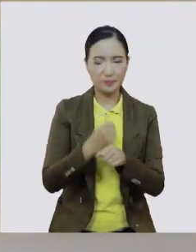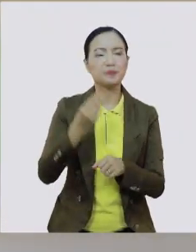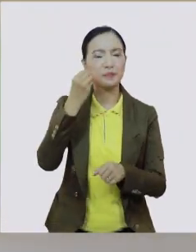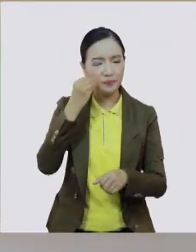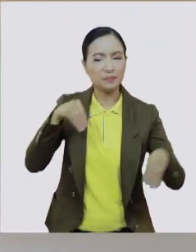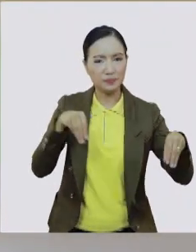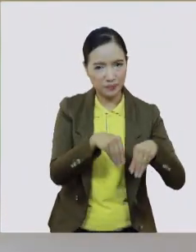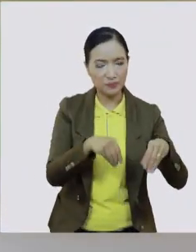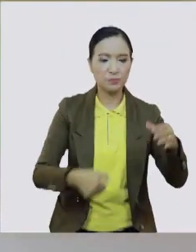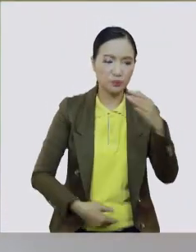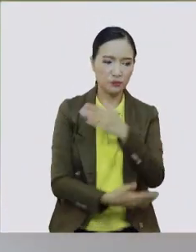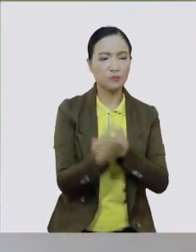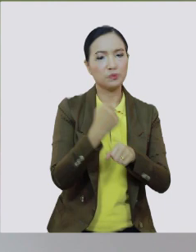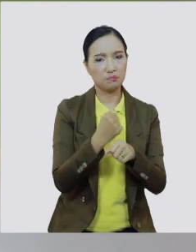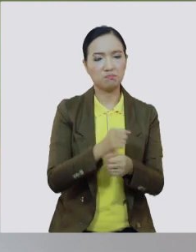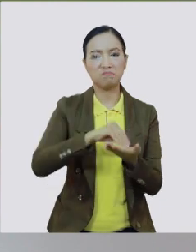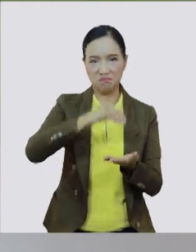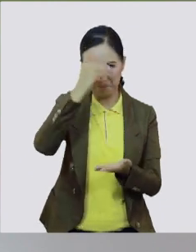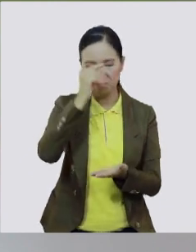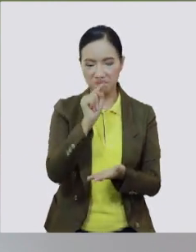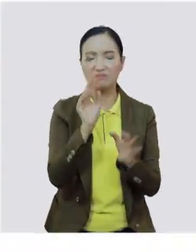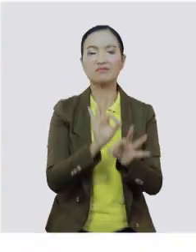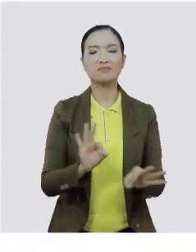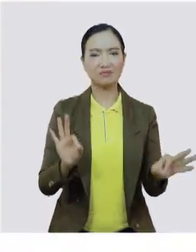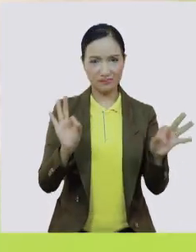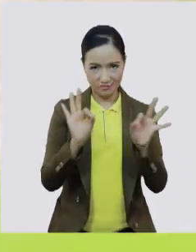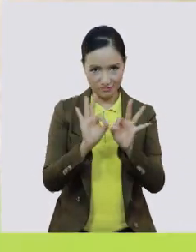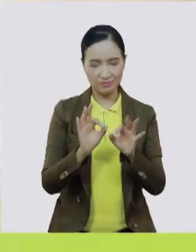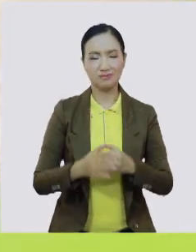วันหนึ่งเรามีโอกาสได้กลับไปทำถือว่าการศึกษาสำคัญมาก